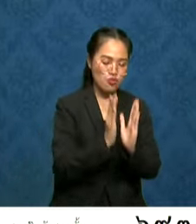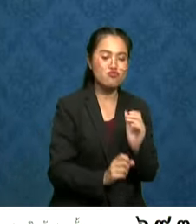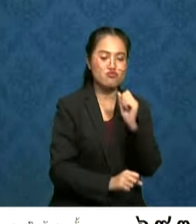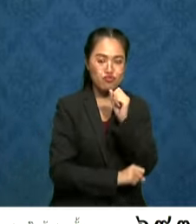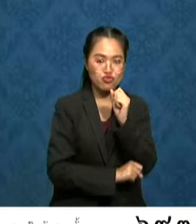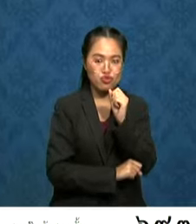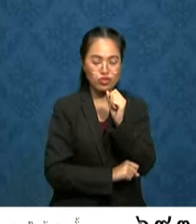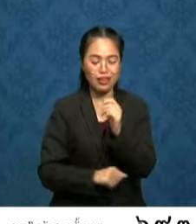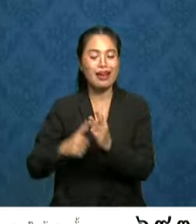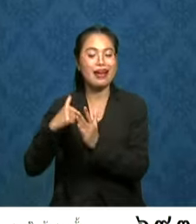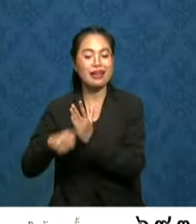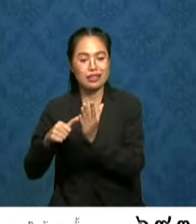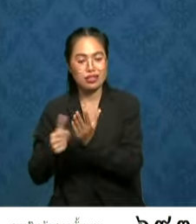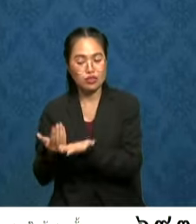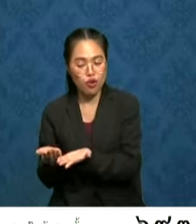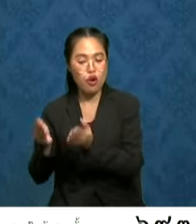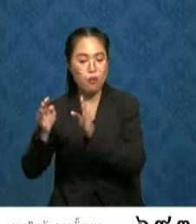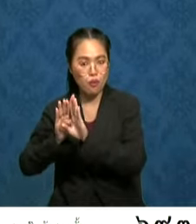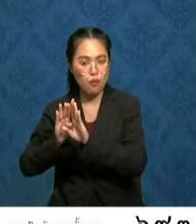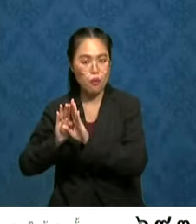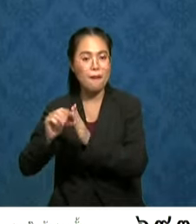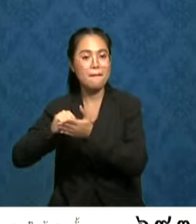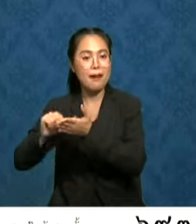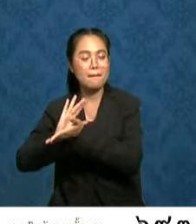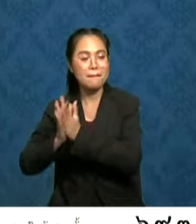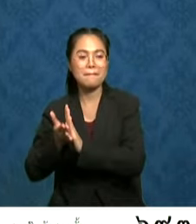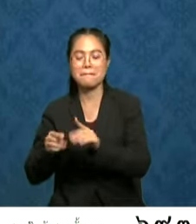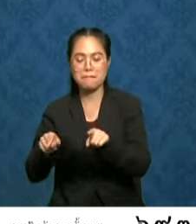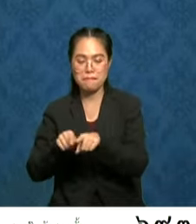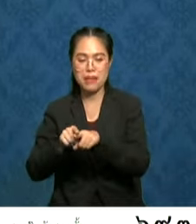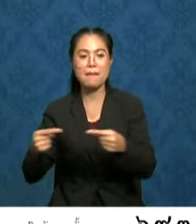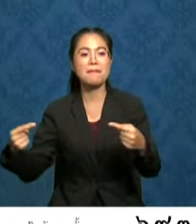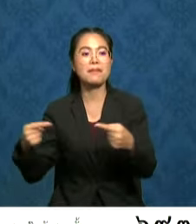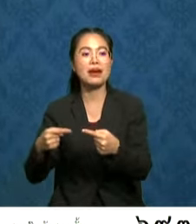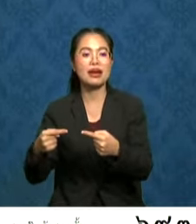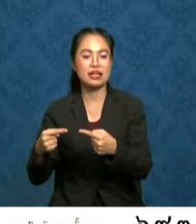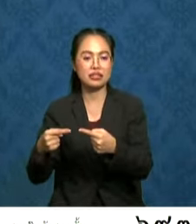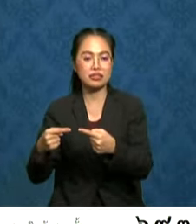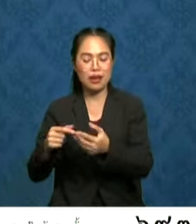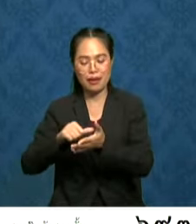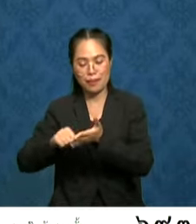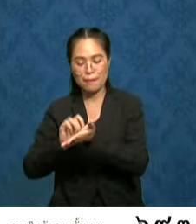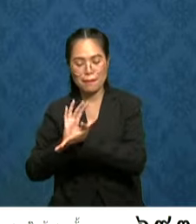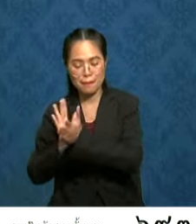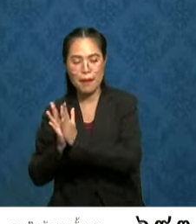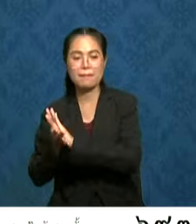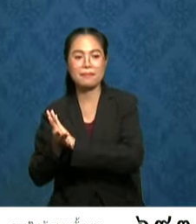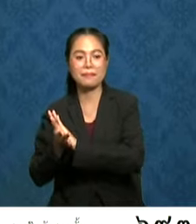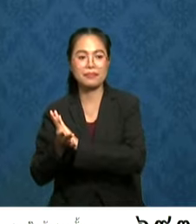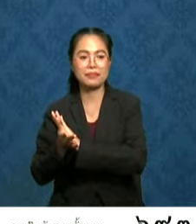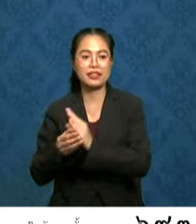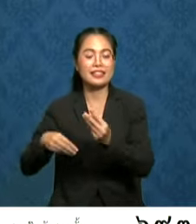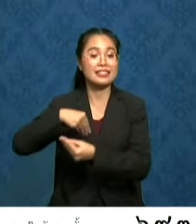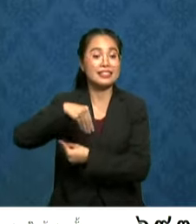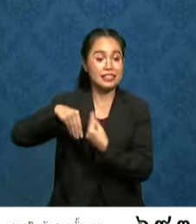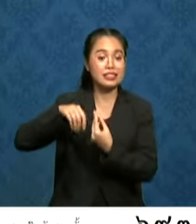สร้างนี่คครูเรือนนี่ก็คือแบบชัดมากนะคะว่าเหมือนเหมือนเป๊ะนะคะในเรื่องของการจะมีการปีซื้อหนี้เพื่อปรับโครงสร้างนะคะเอ่อเศรษฐกิจ